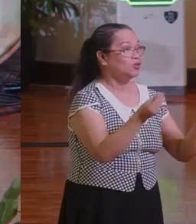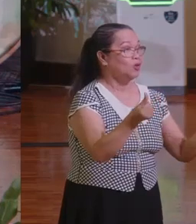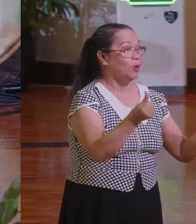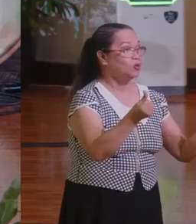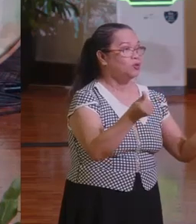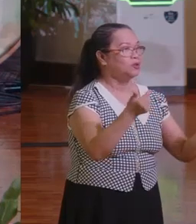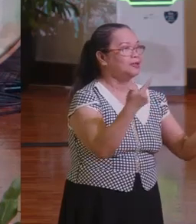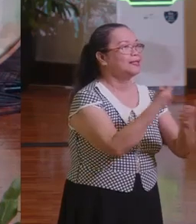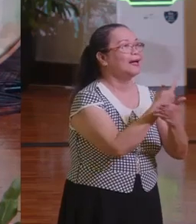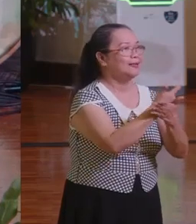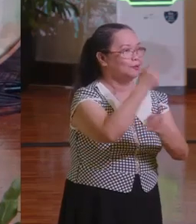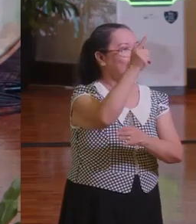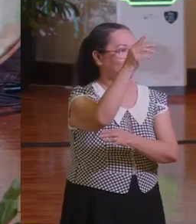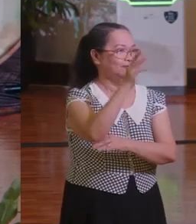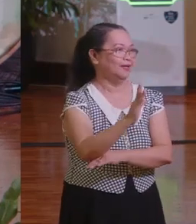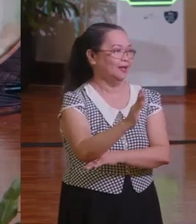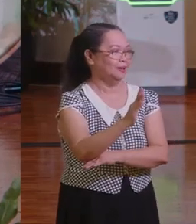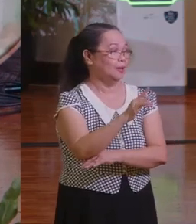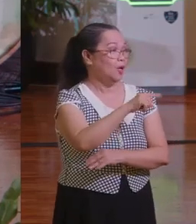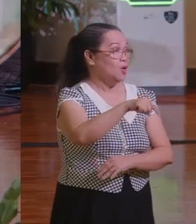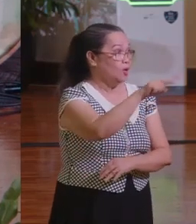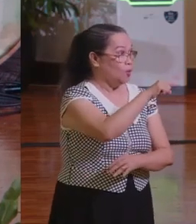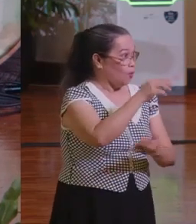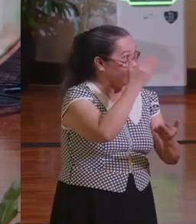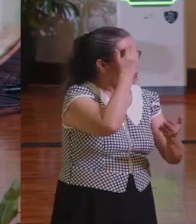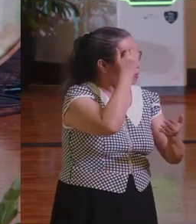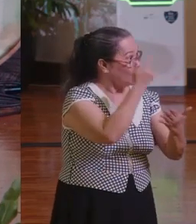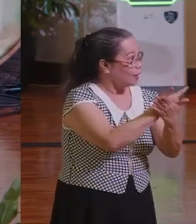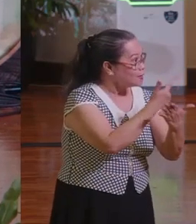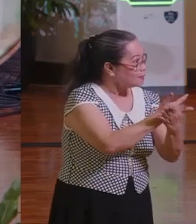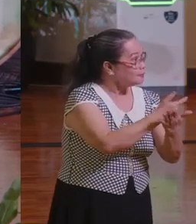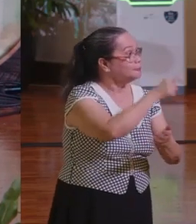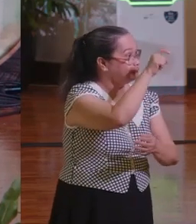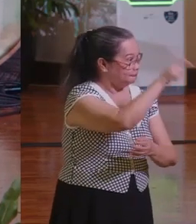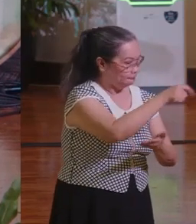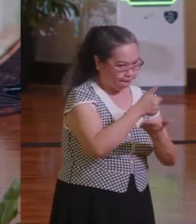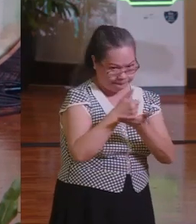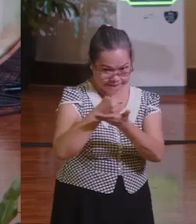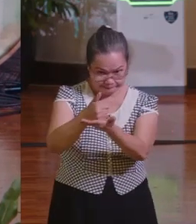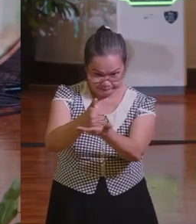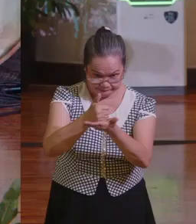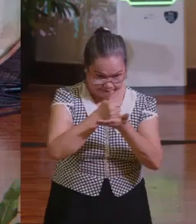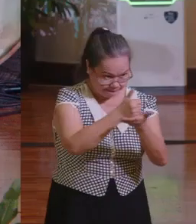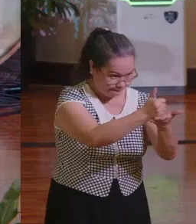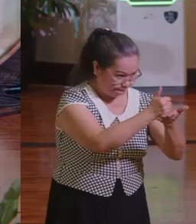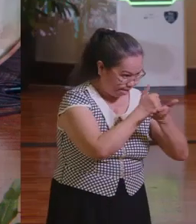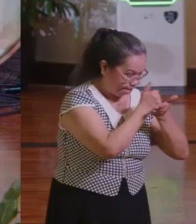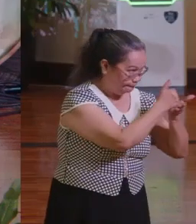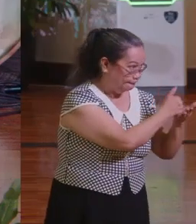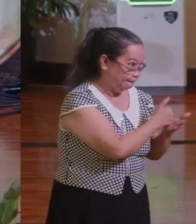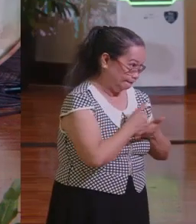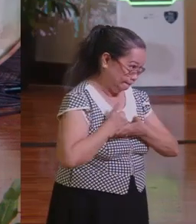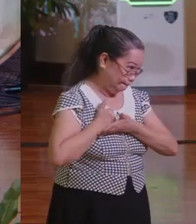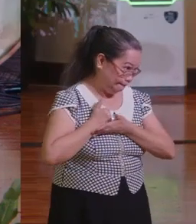gospel. Tayo po na nakaalam ng gospel, kailangan magtulungan sa isa't isa,